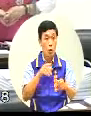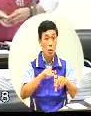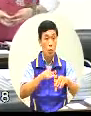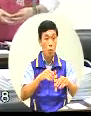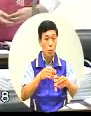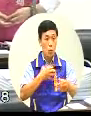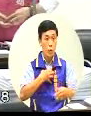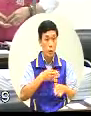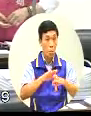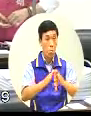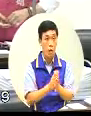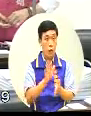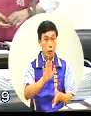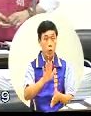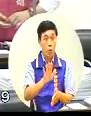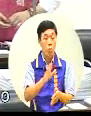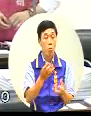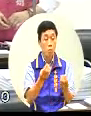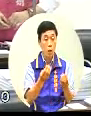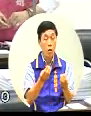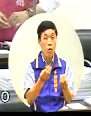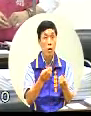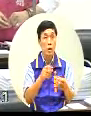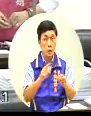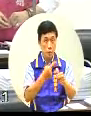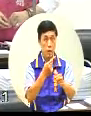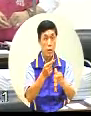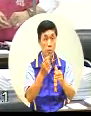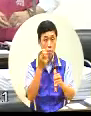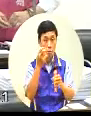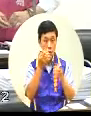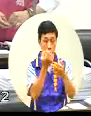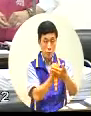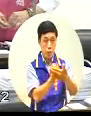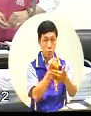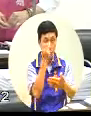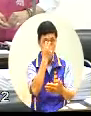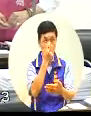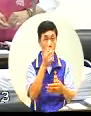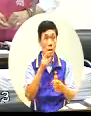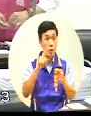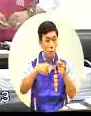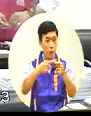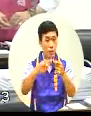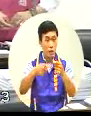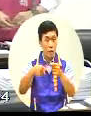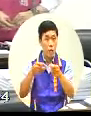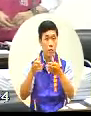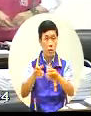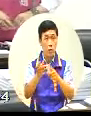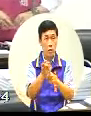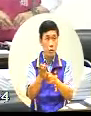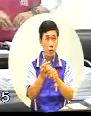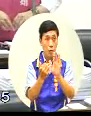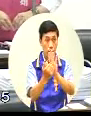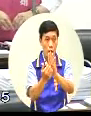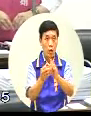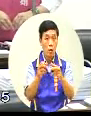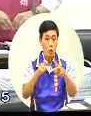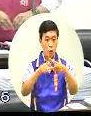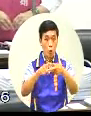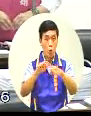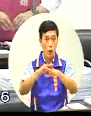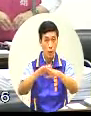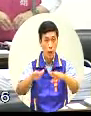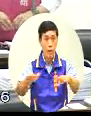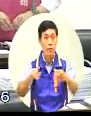刚开始先列管了吼，先暂时不要动。那其实我们每年都要检查消防、公安，哦，